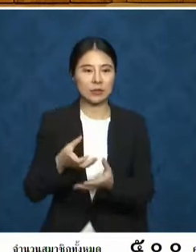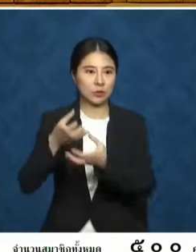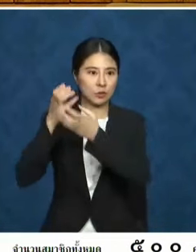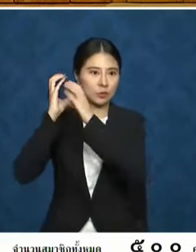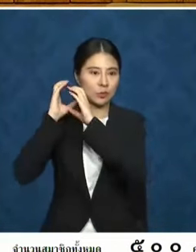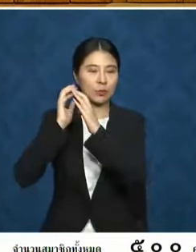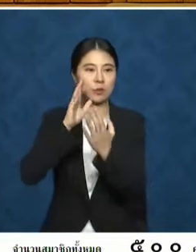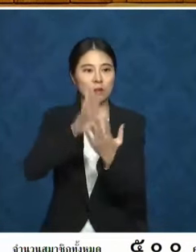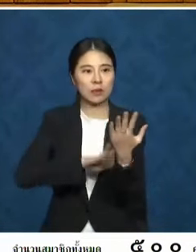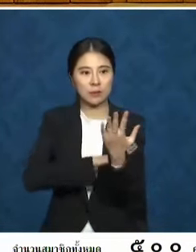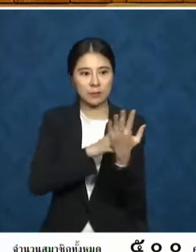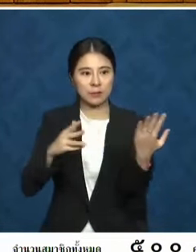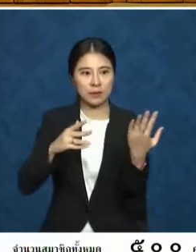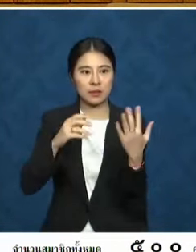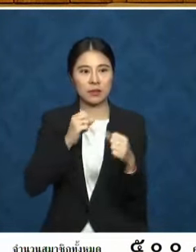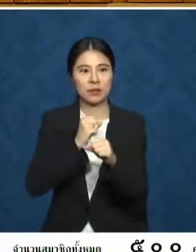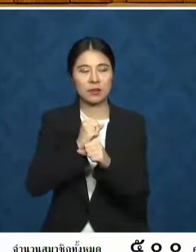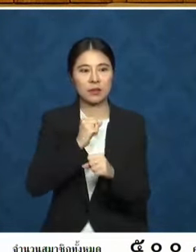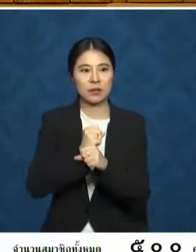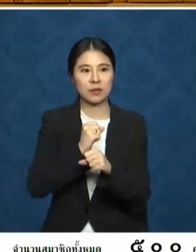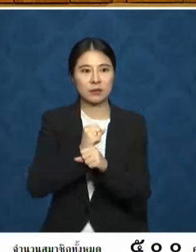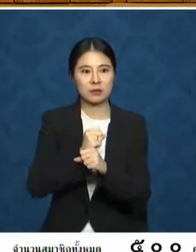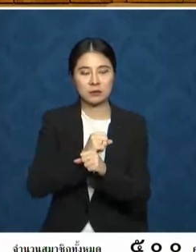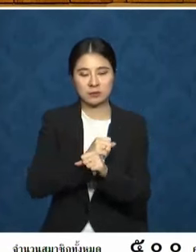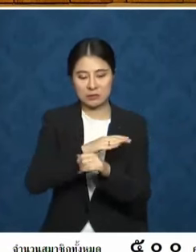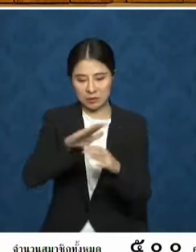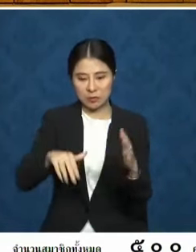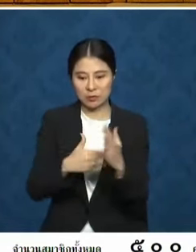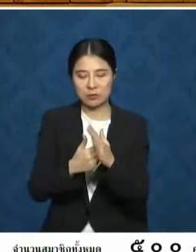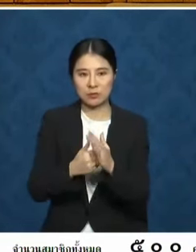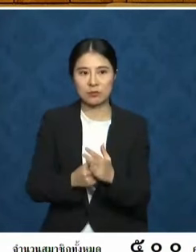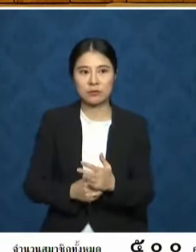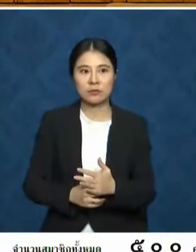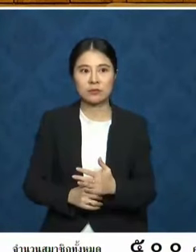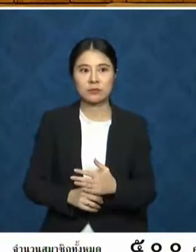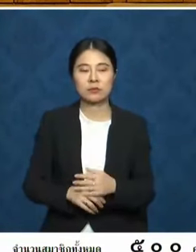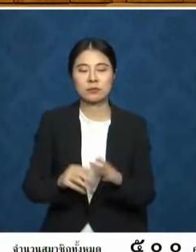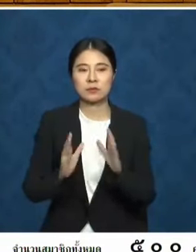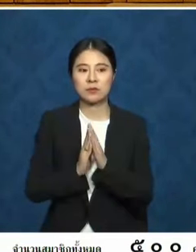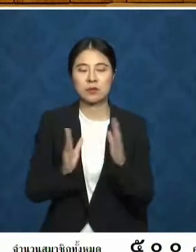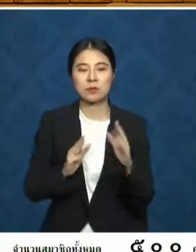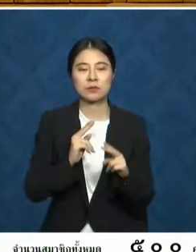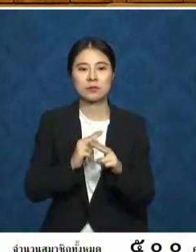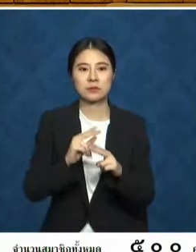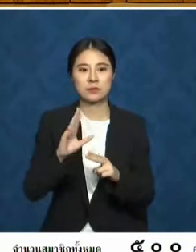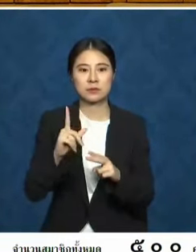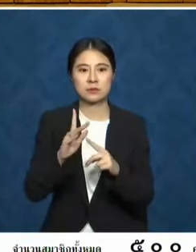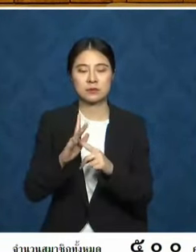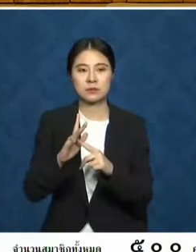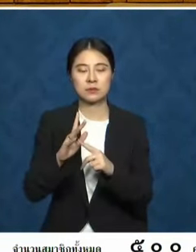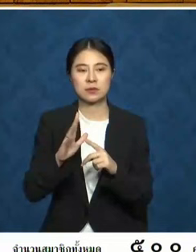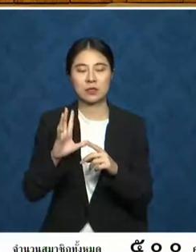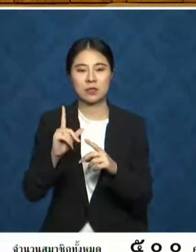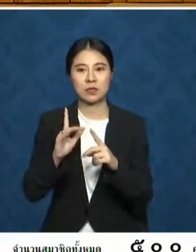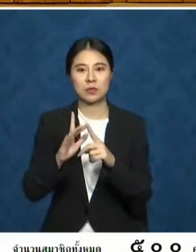เขียนแผนยาวเอาไ้เพื่อที่จะให้เห็นภาพรวมของทั้งหมดนะครับต้ขอบคณท่ชุติมาครับสำหรับ